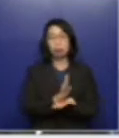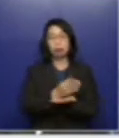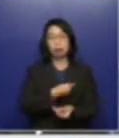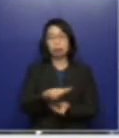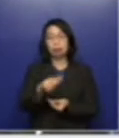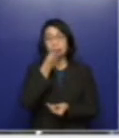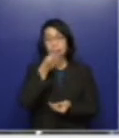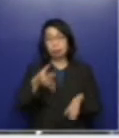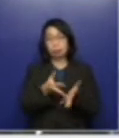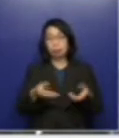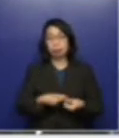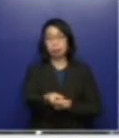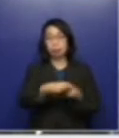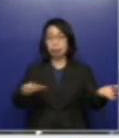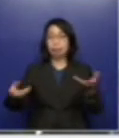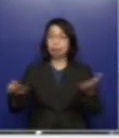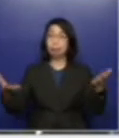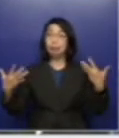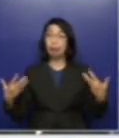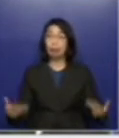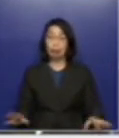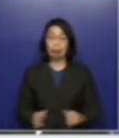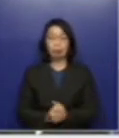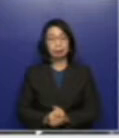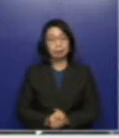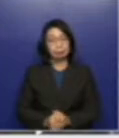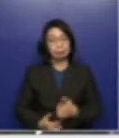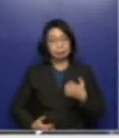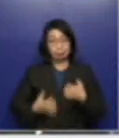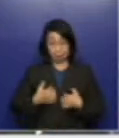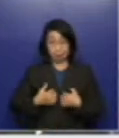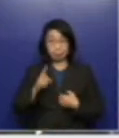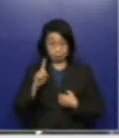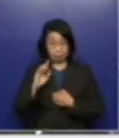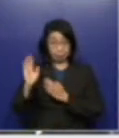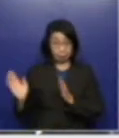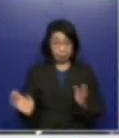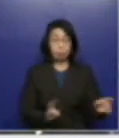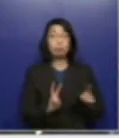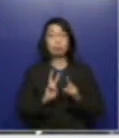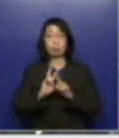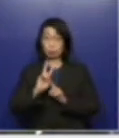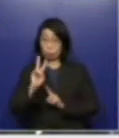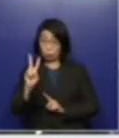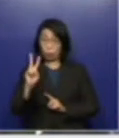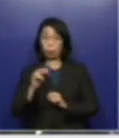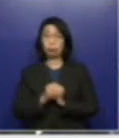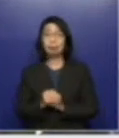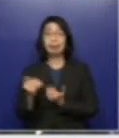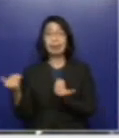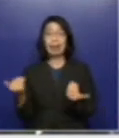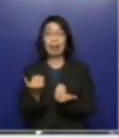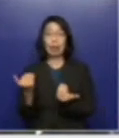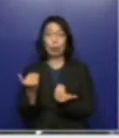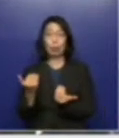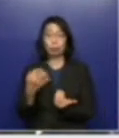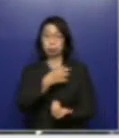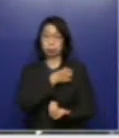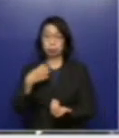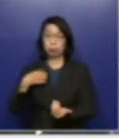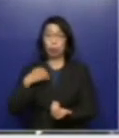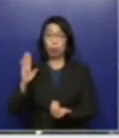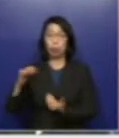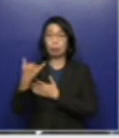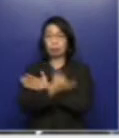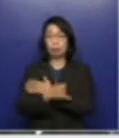ขึ้นอีกกรณีหนึ่งนะครับอีกกรณีหนึ่งก็คือลูกสาวของท่านอุปทูตซูดานอ